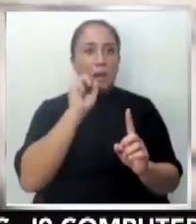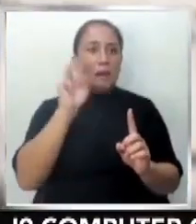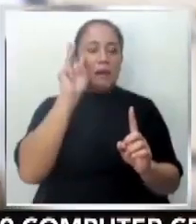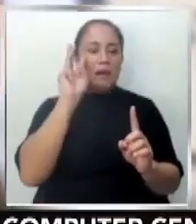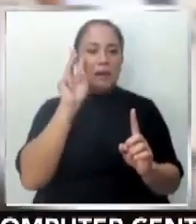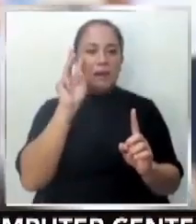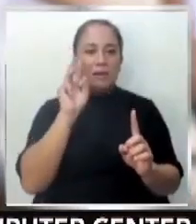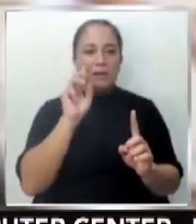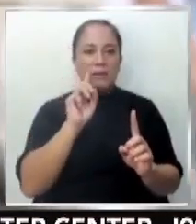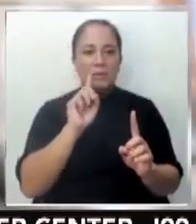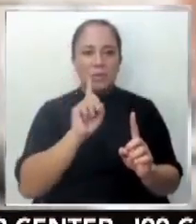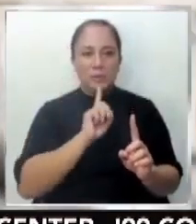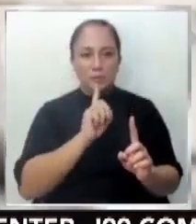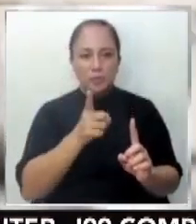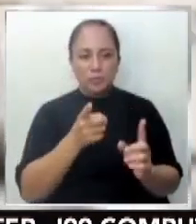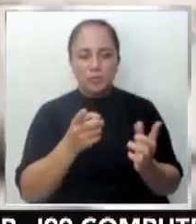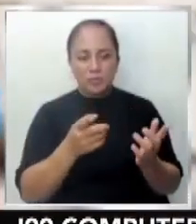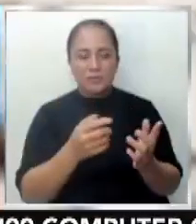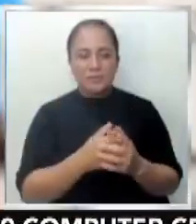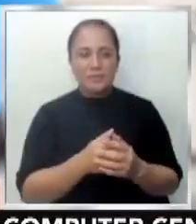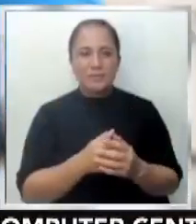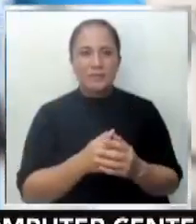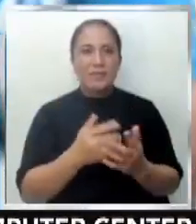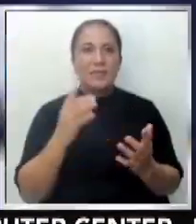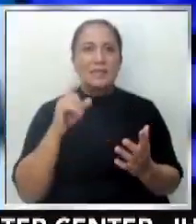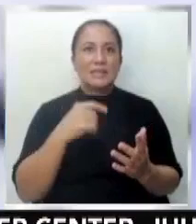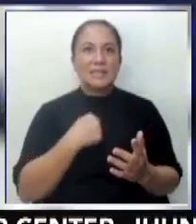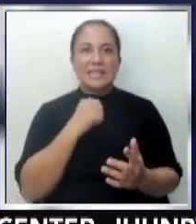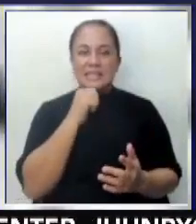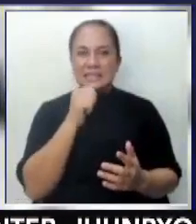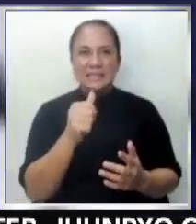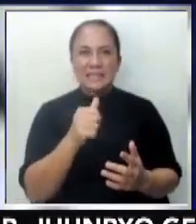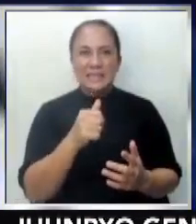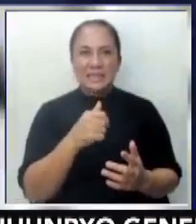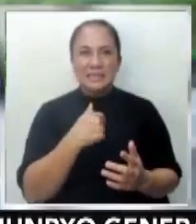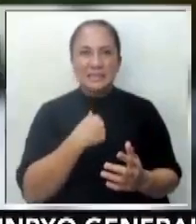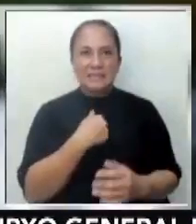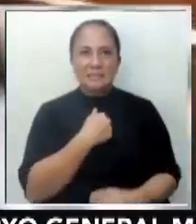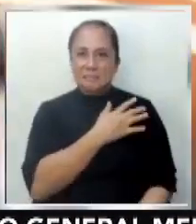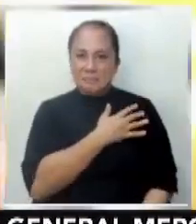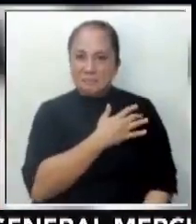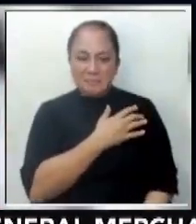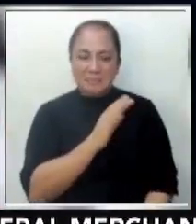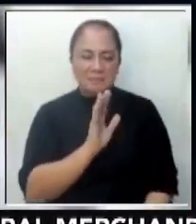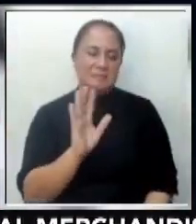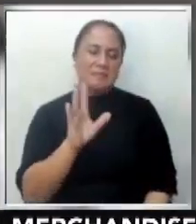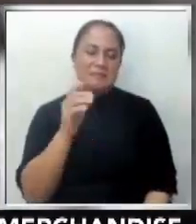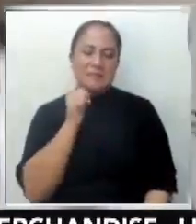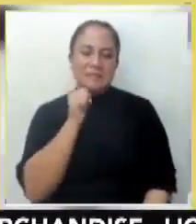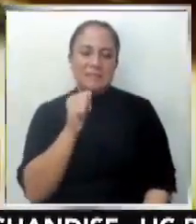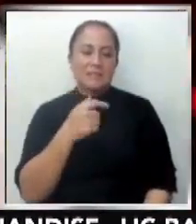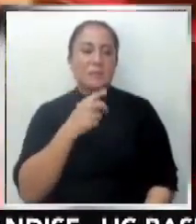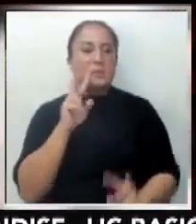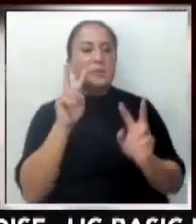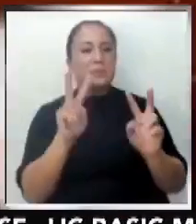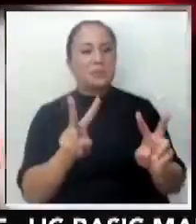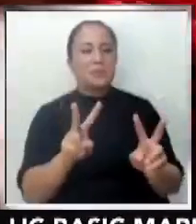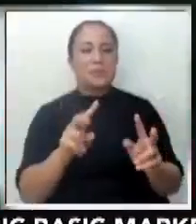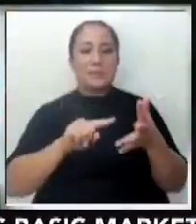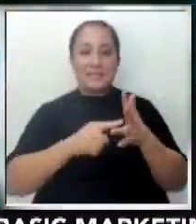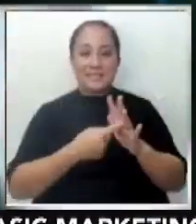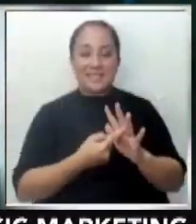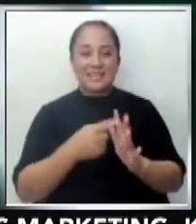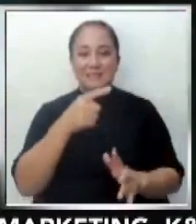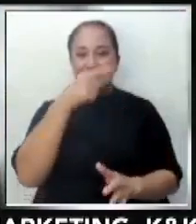oo nga no, parang ganun. Hindi siya basta-basta kurot kalabit. Isa rin daw si Herlene sa mga nag-abang sa pilot episode ng Black